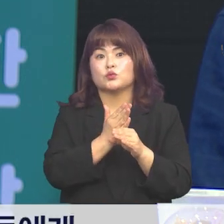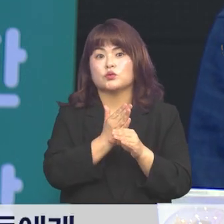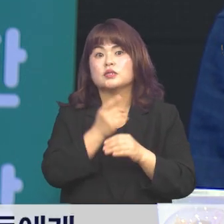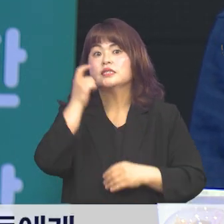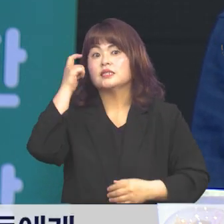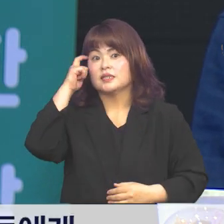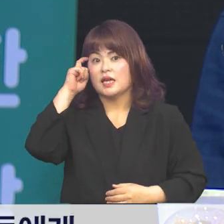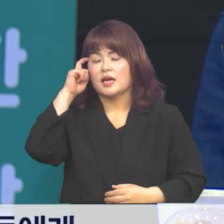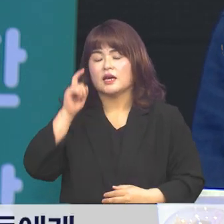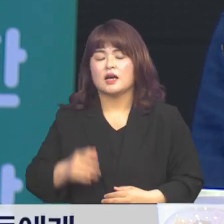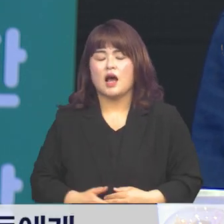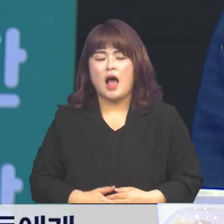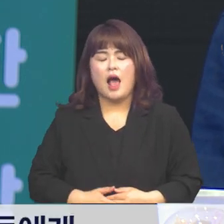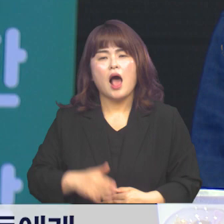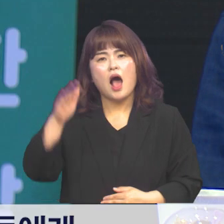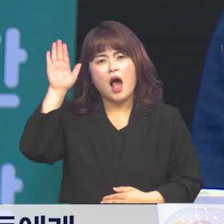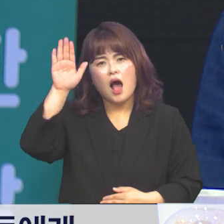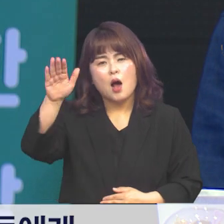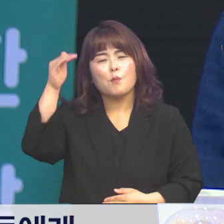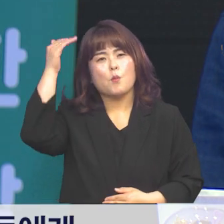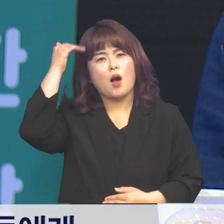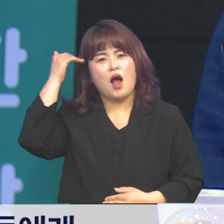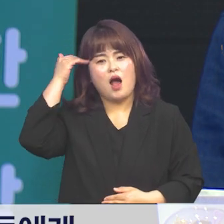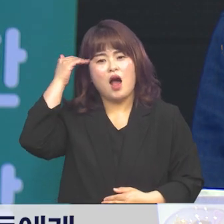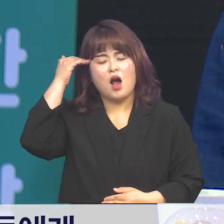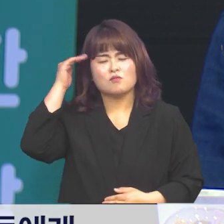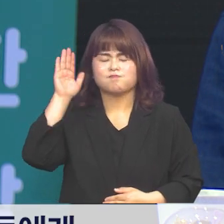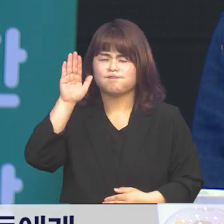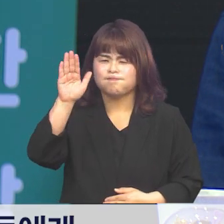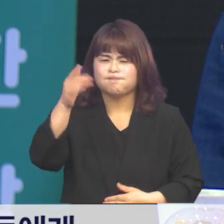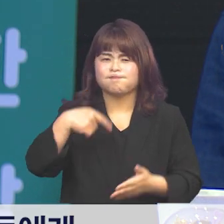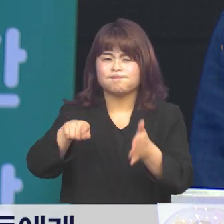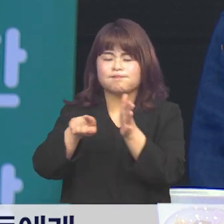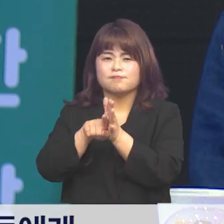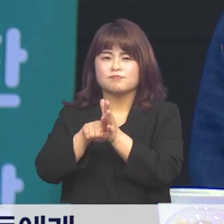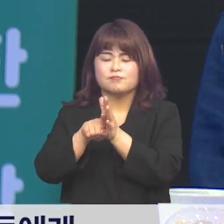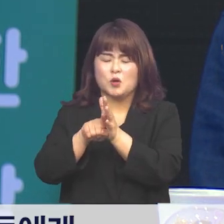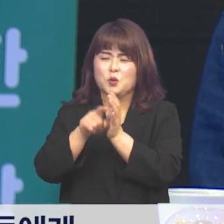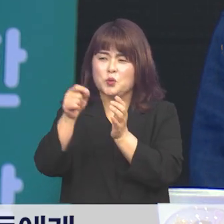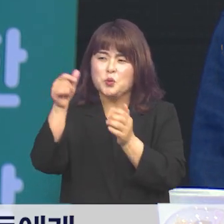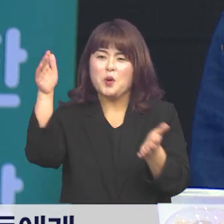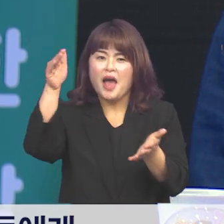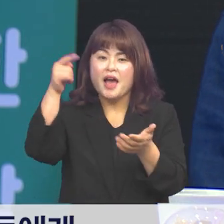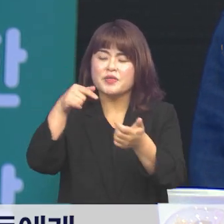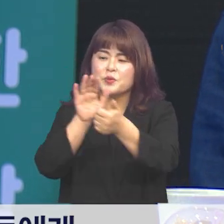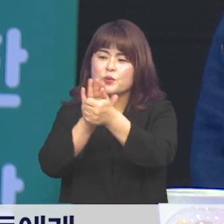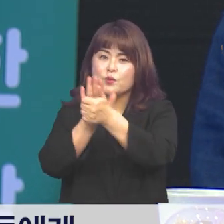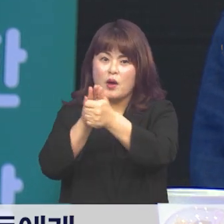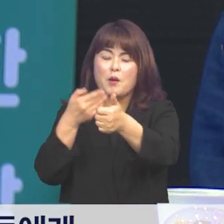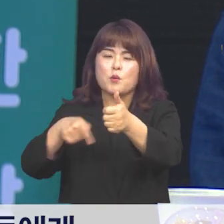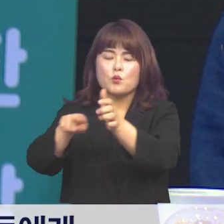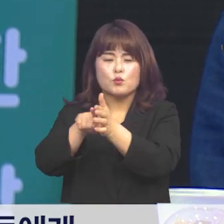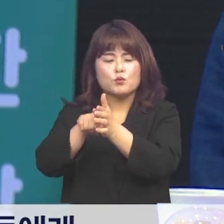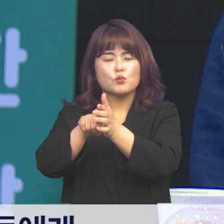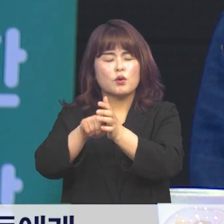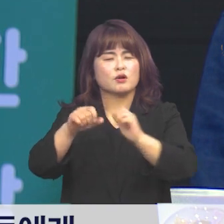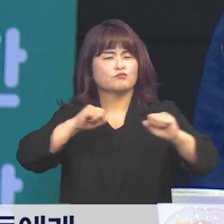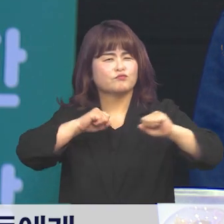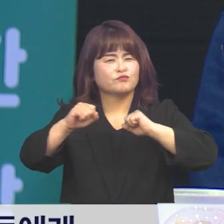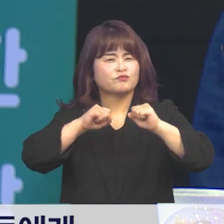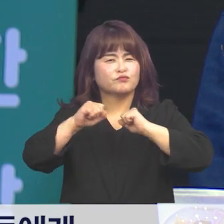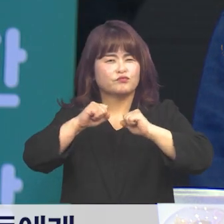동안 우리 나라의 미래를 책임질 학생들에게 조금이라도 좀 보탬이 되는 그런